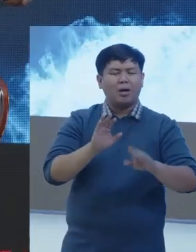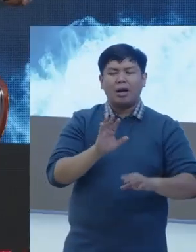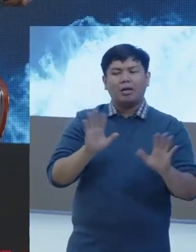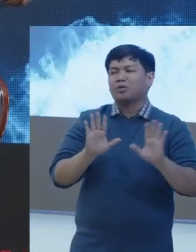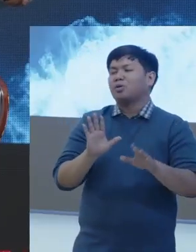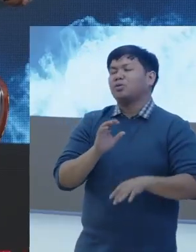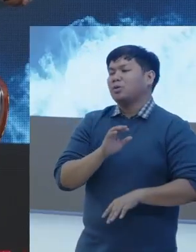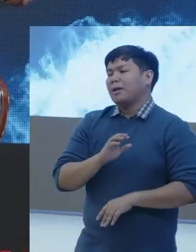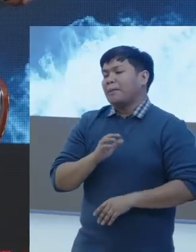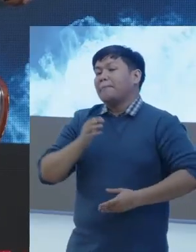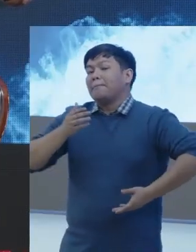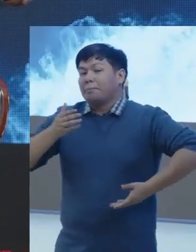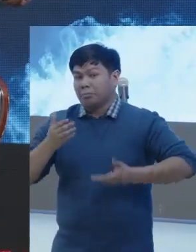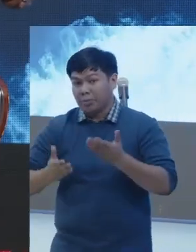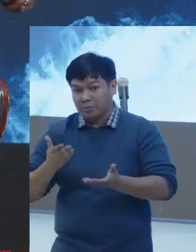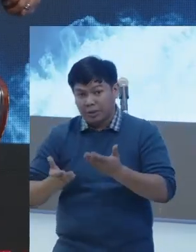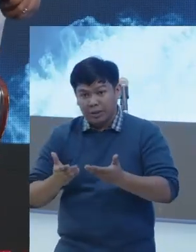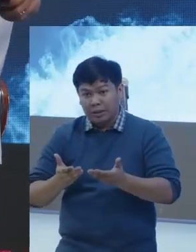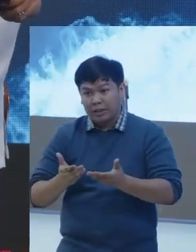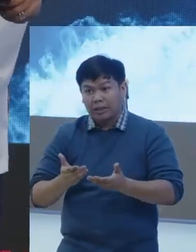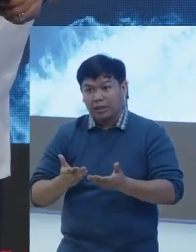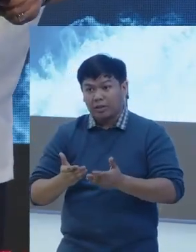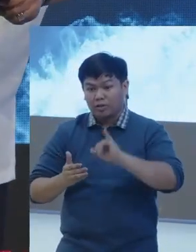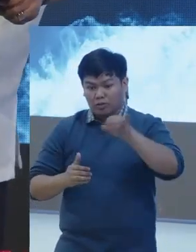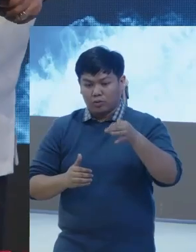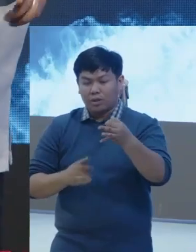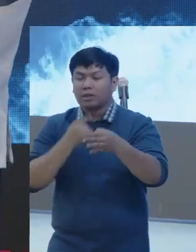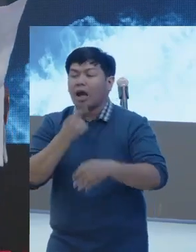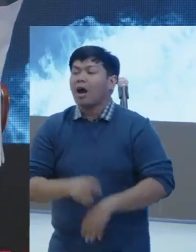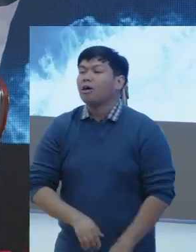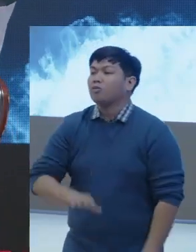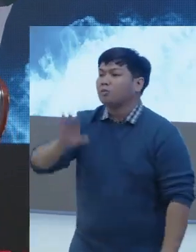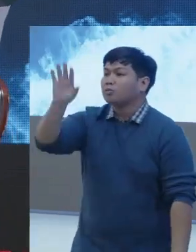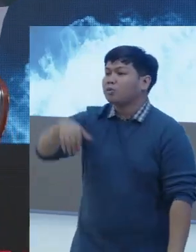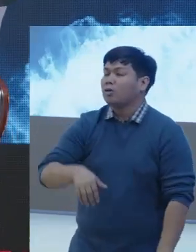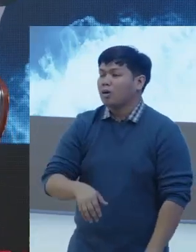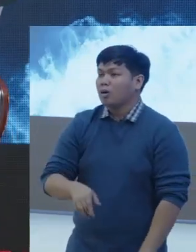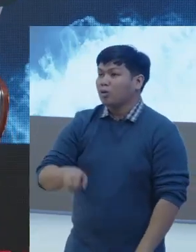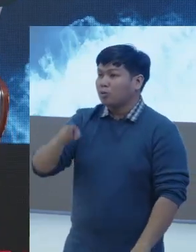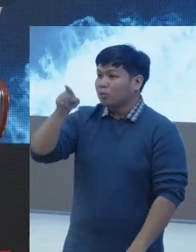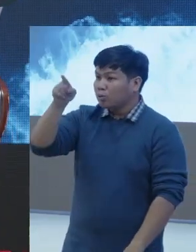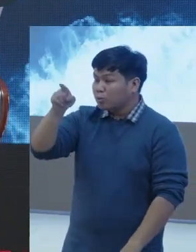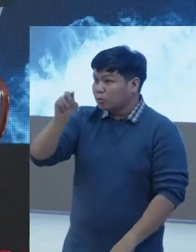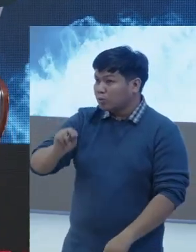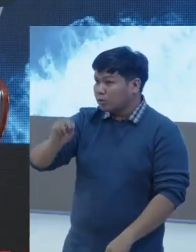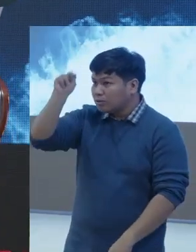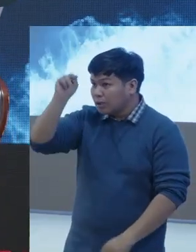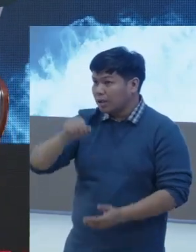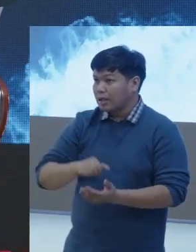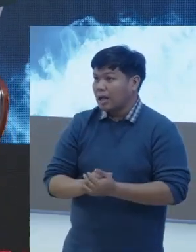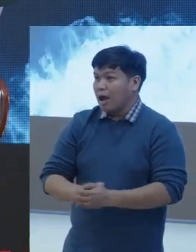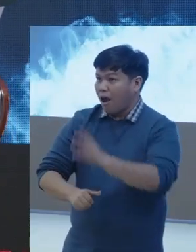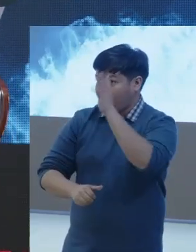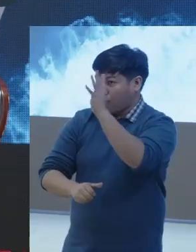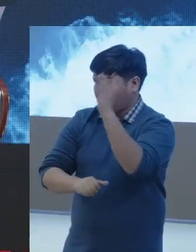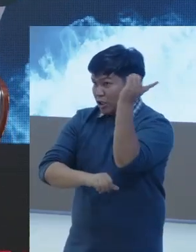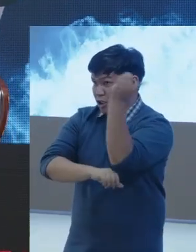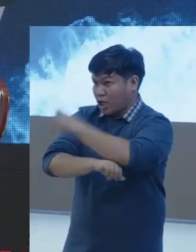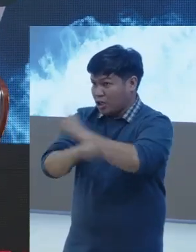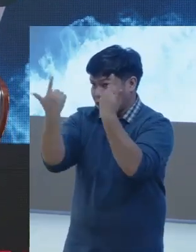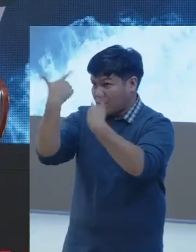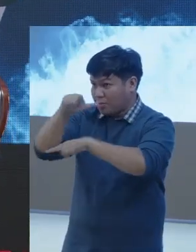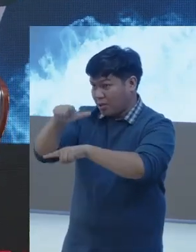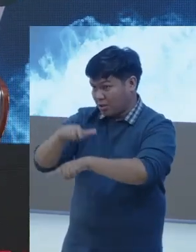Hindi po. "Yet 40 days and Nineveh shall be overthrown. And